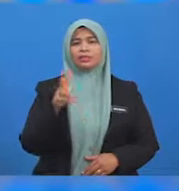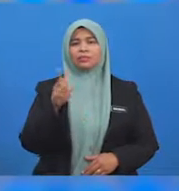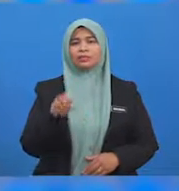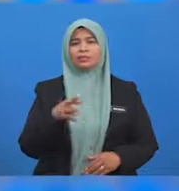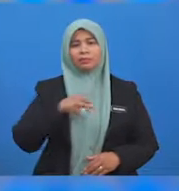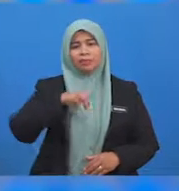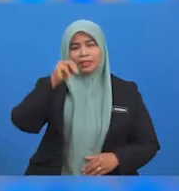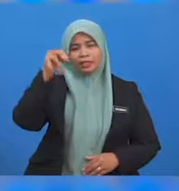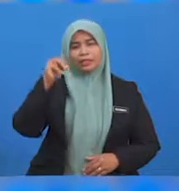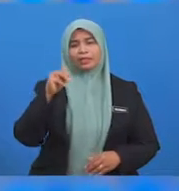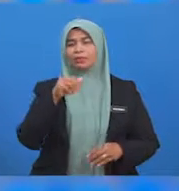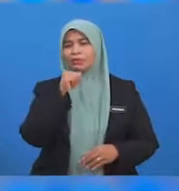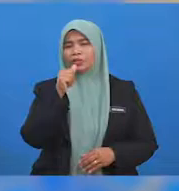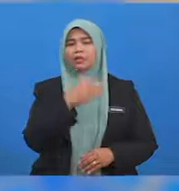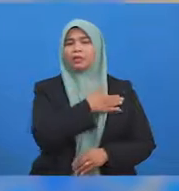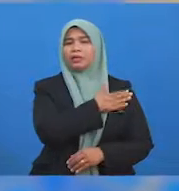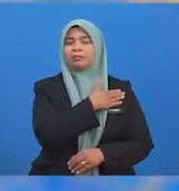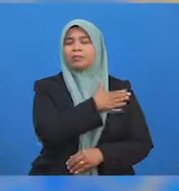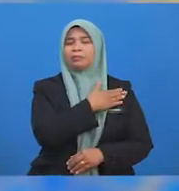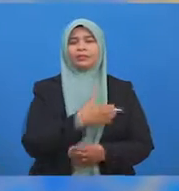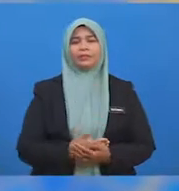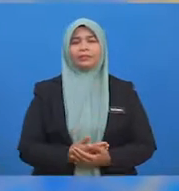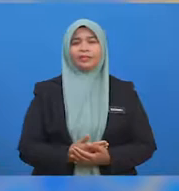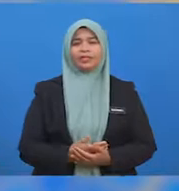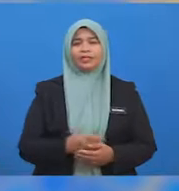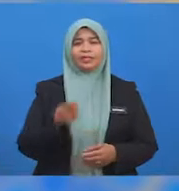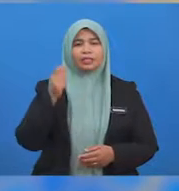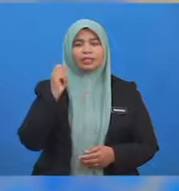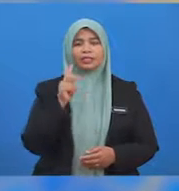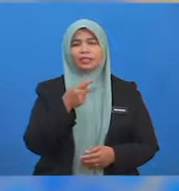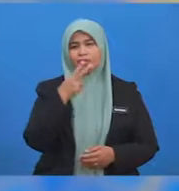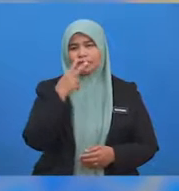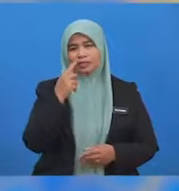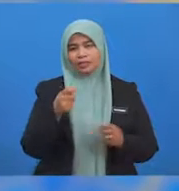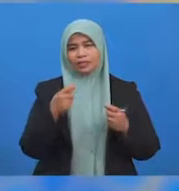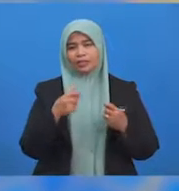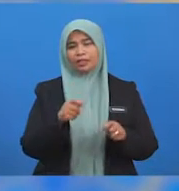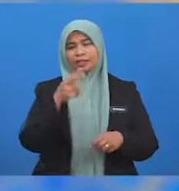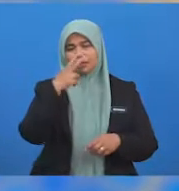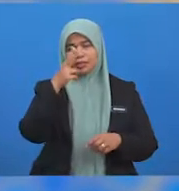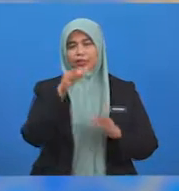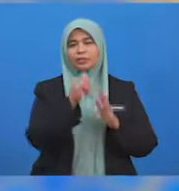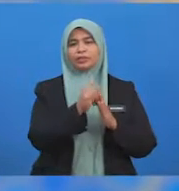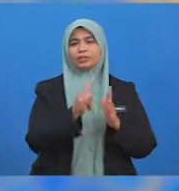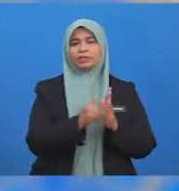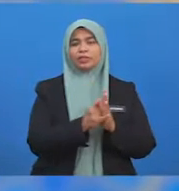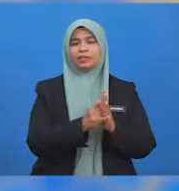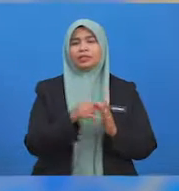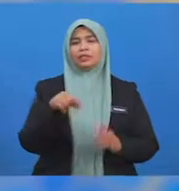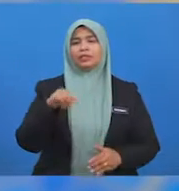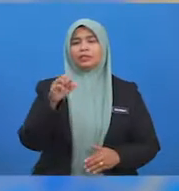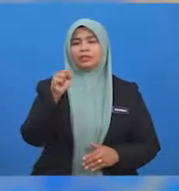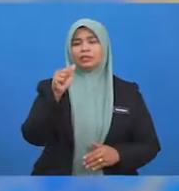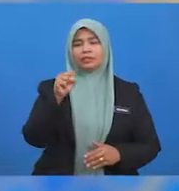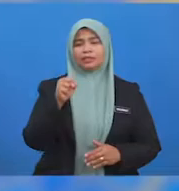merdeka, bukannya hamba. Tadi kita telah cermati syarat-syarat kisas